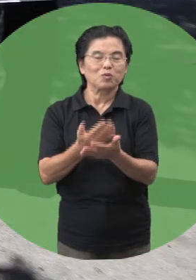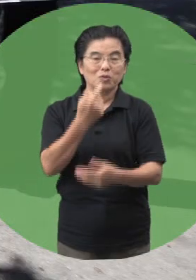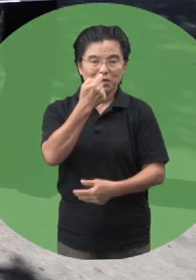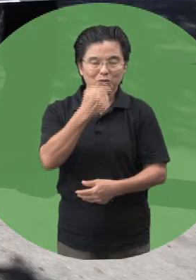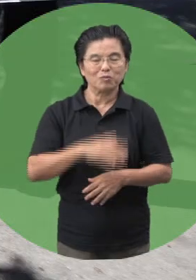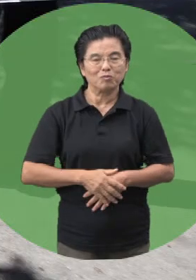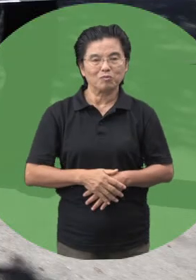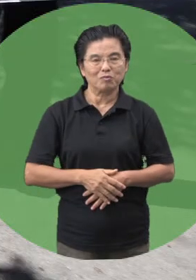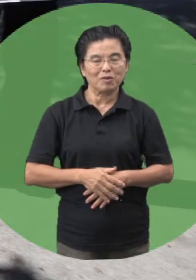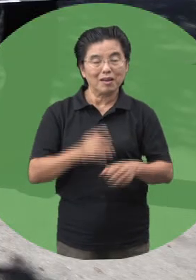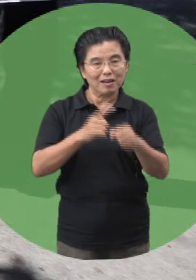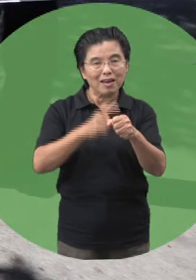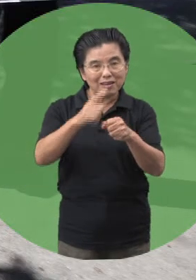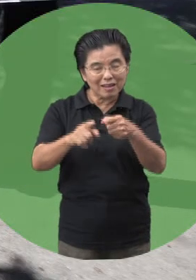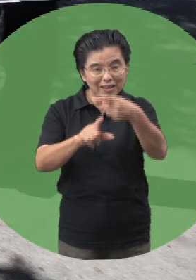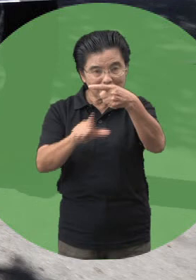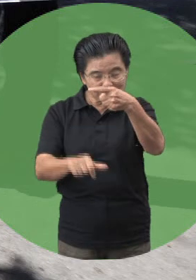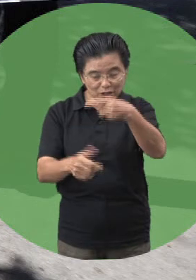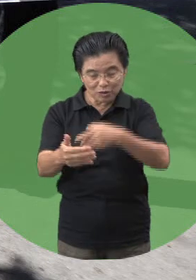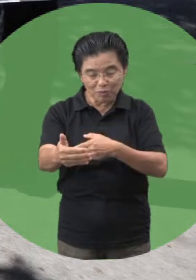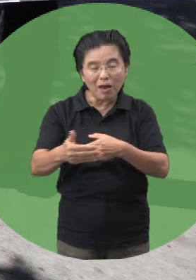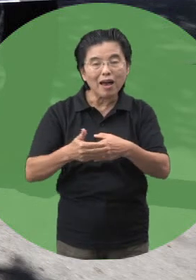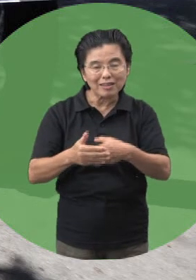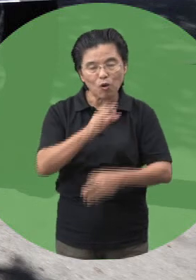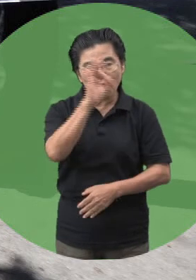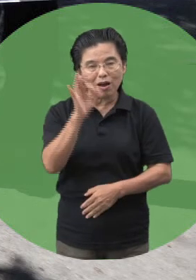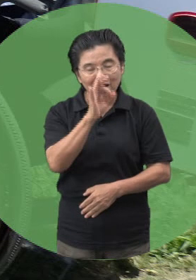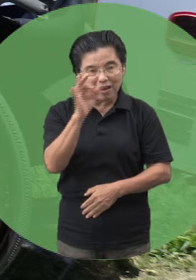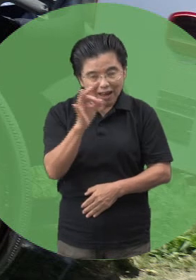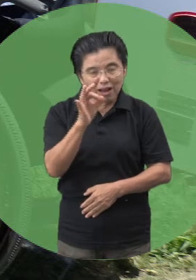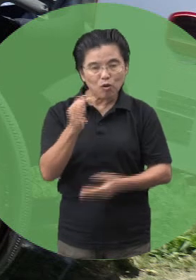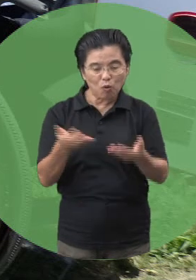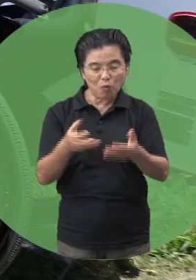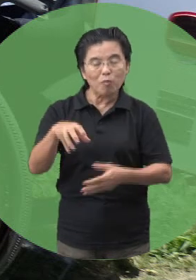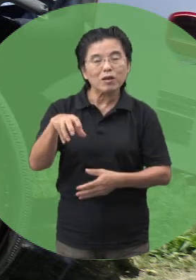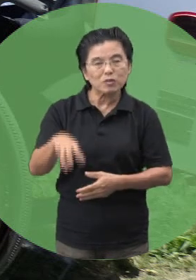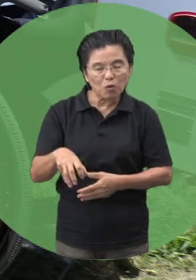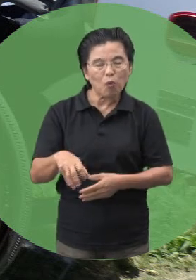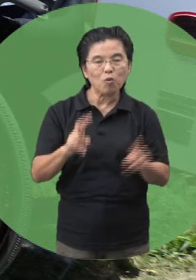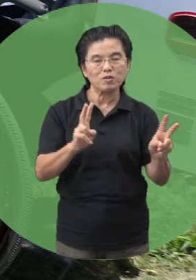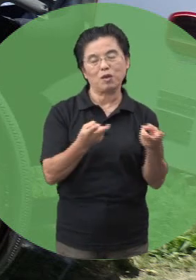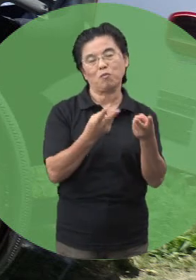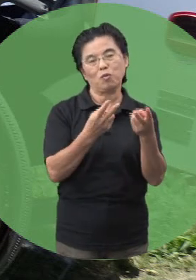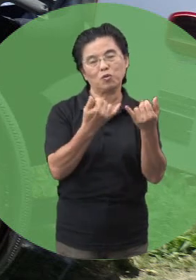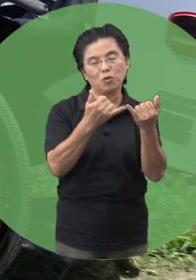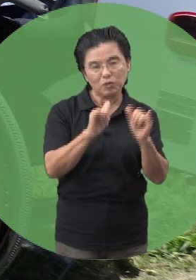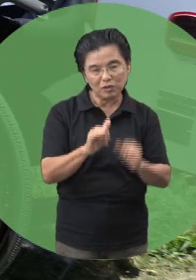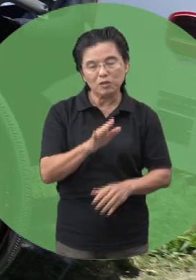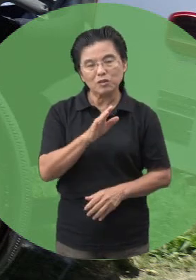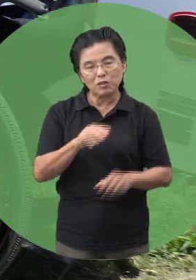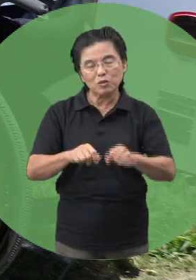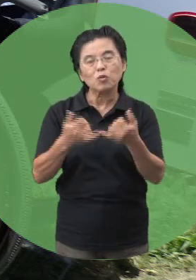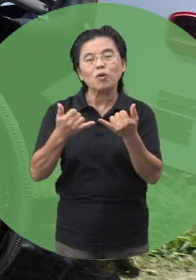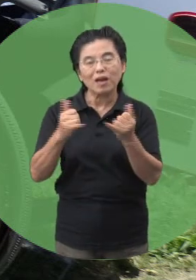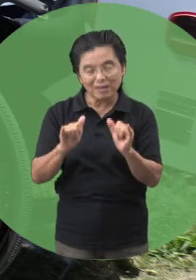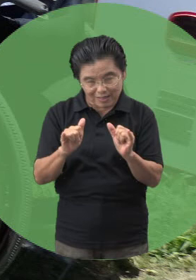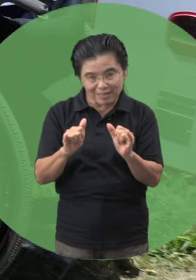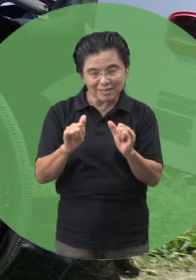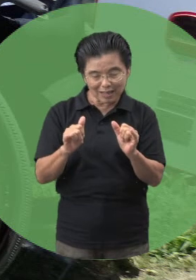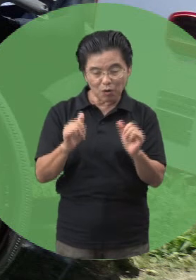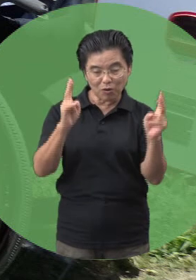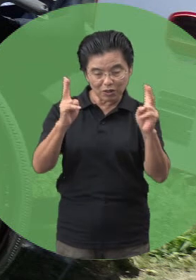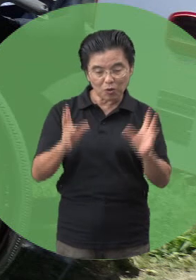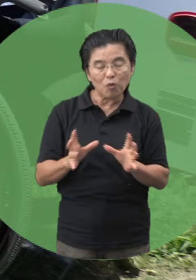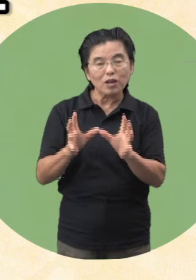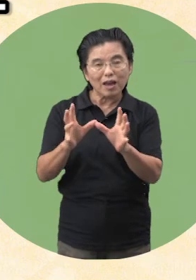また来年1月までの期間、観光事業者を対象に専門家や当事者を企業に派遣する沖